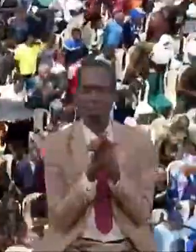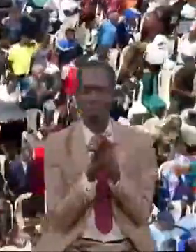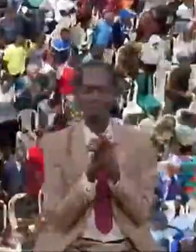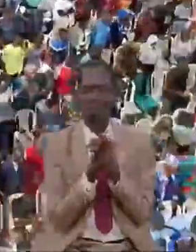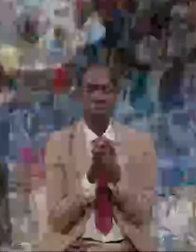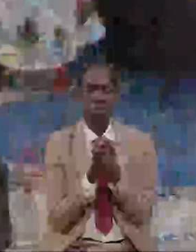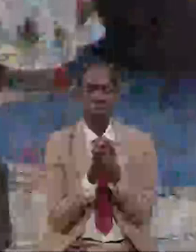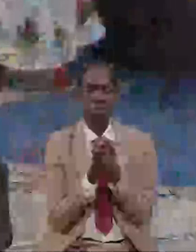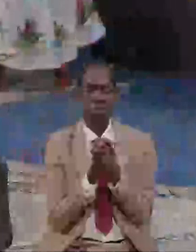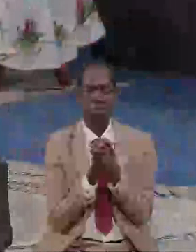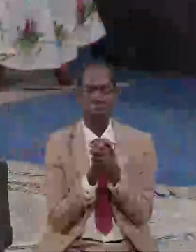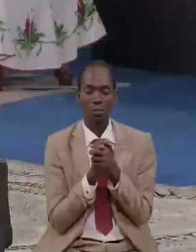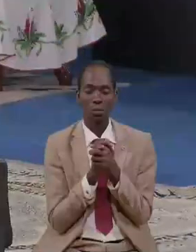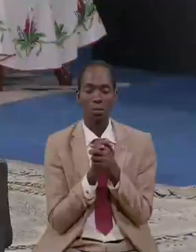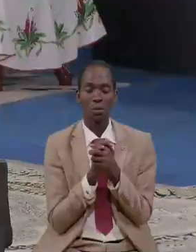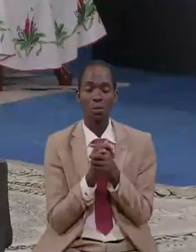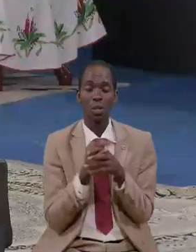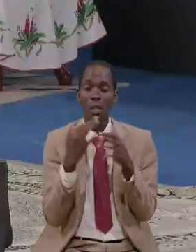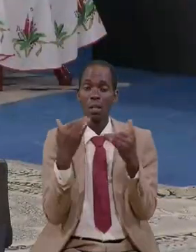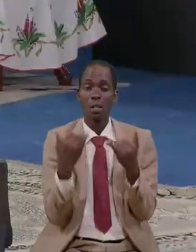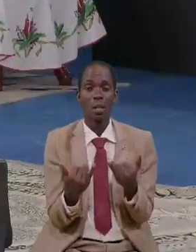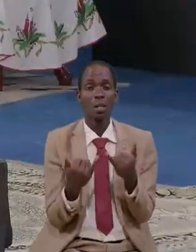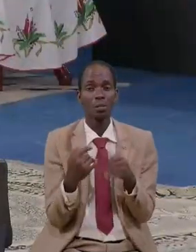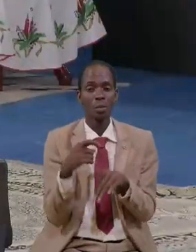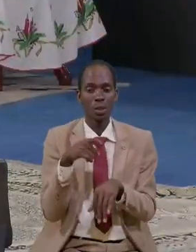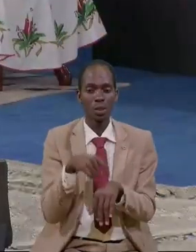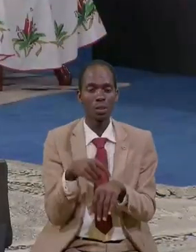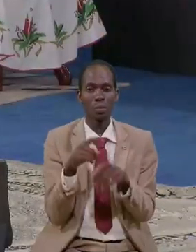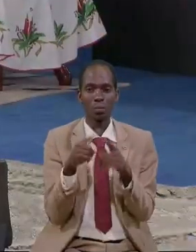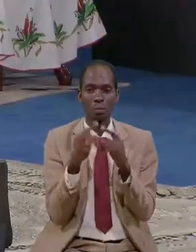La tête baissée, les yeux fermés.